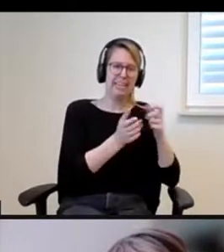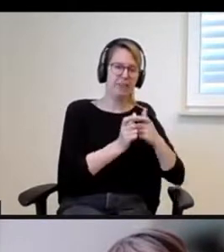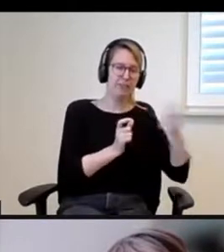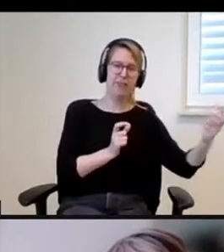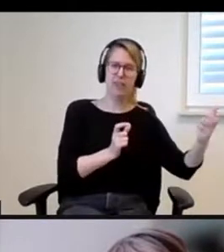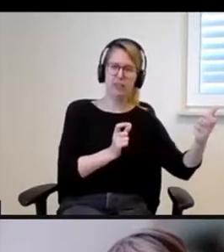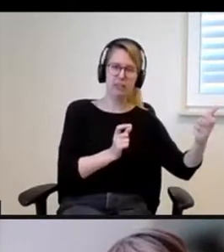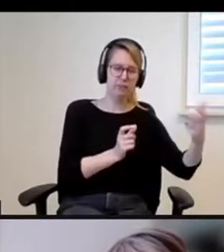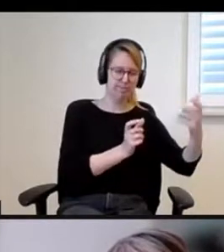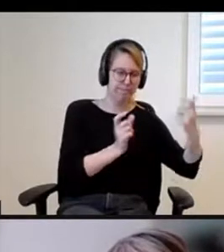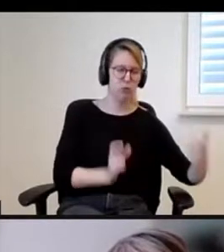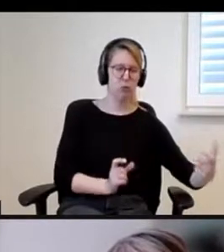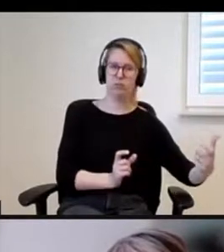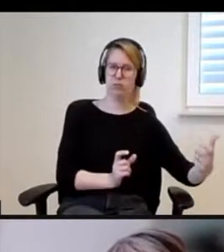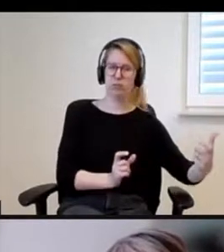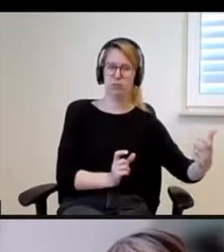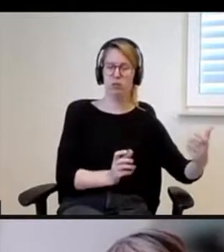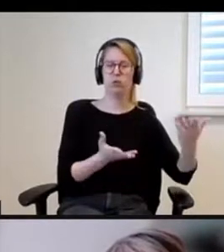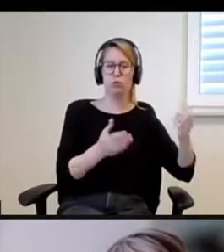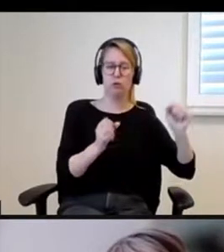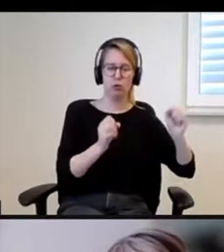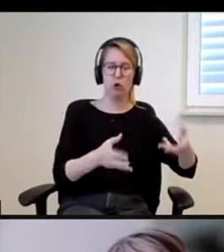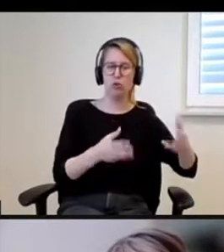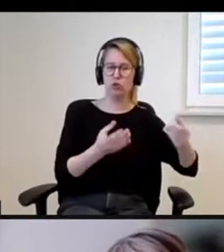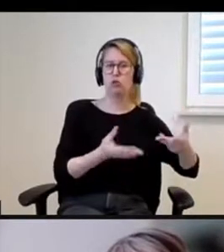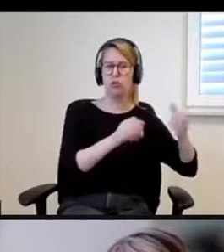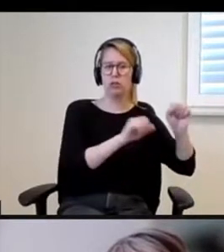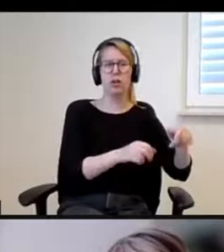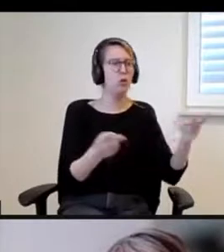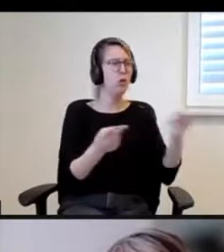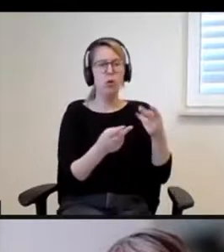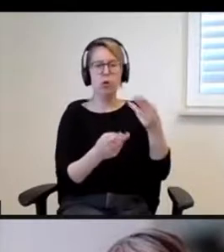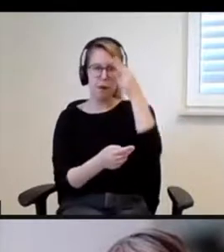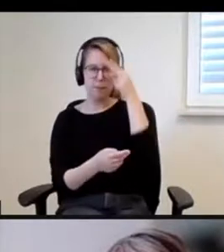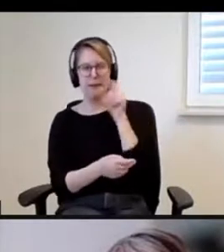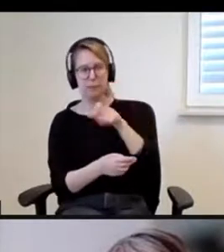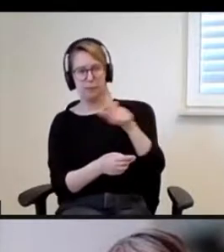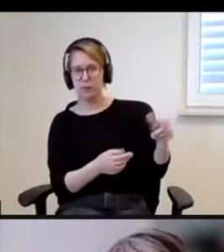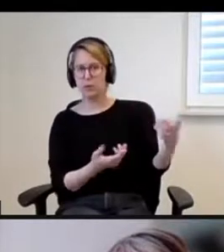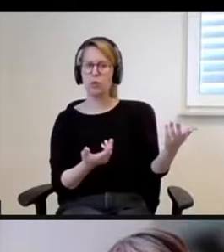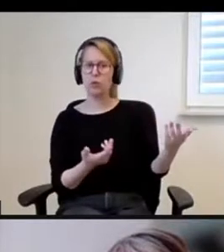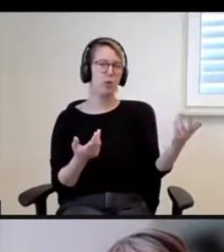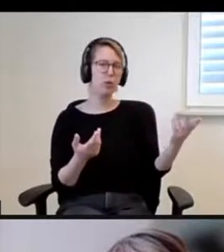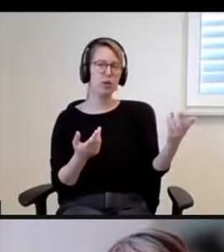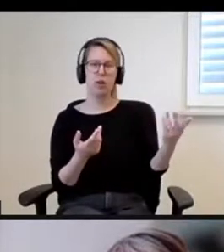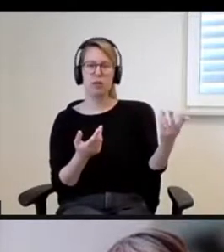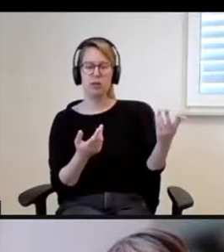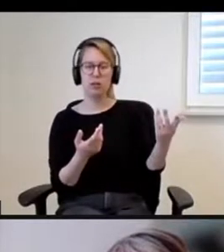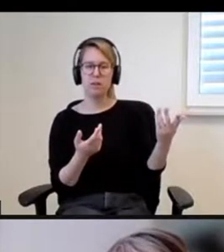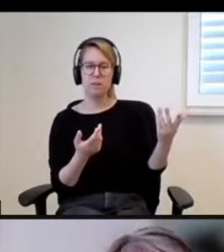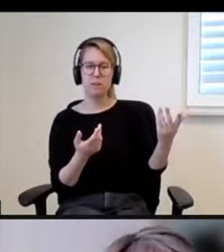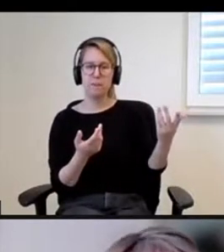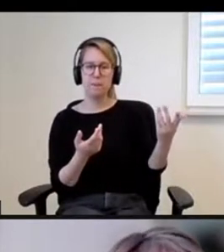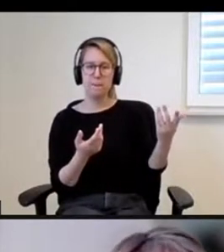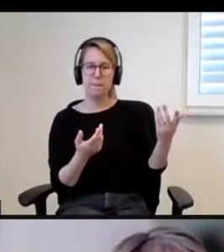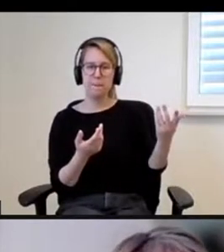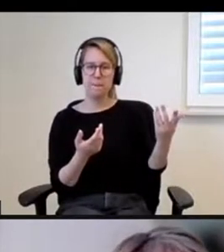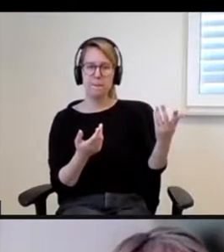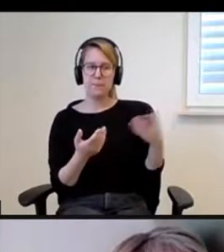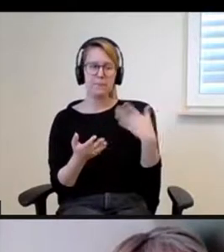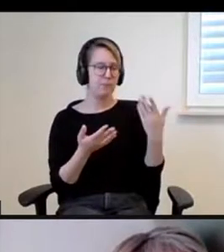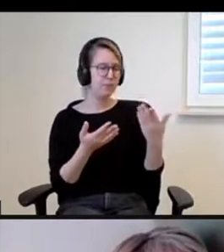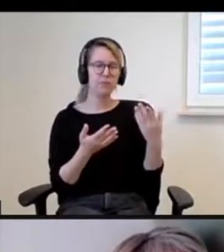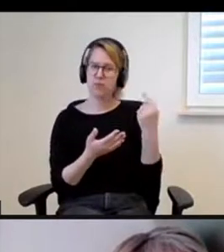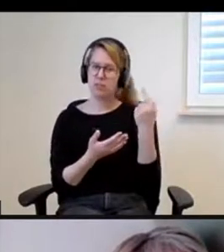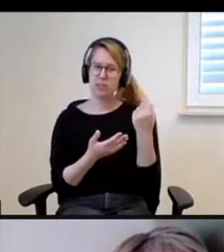les personnes qui sont aveugles avec leur canne, donc il y a une visibilité de ce public-là, mais